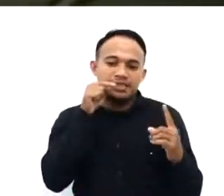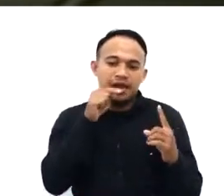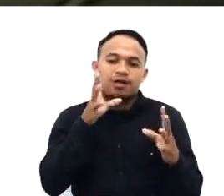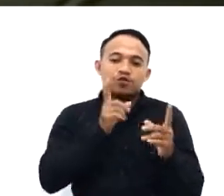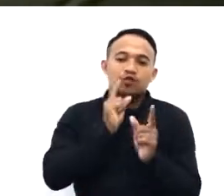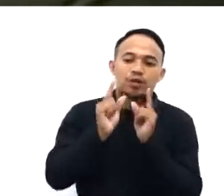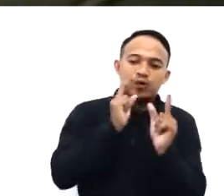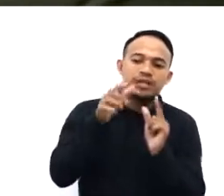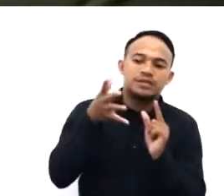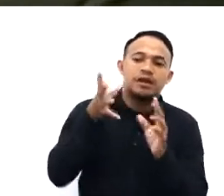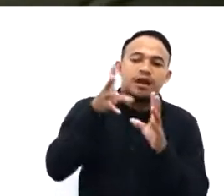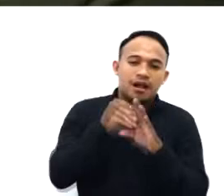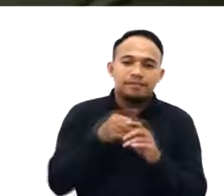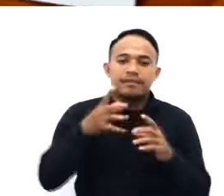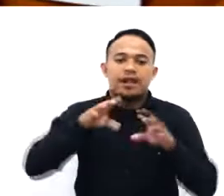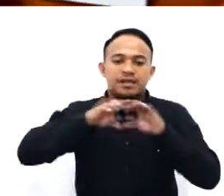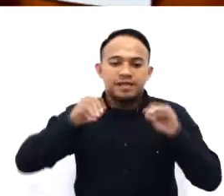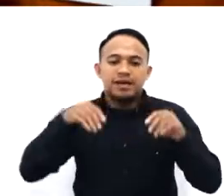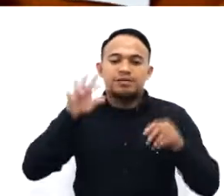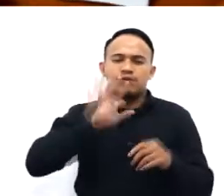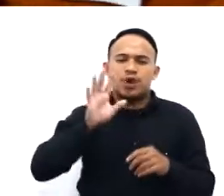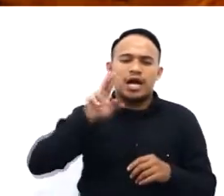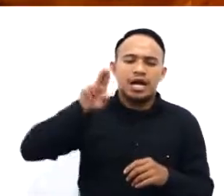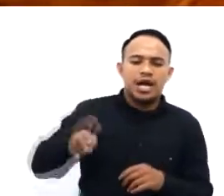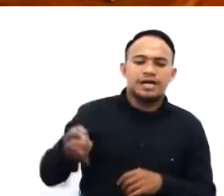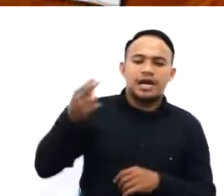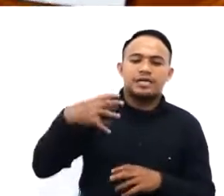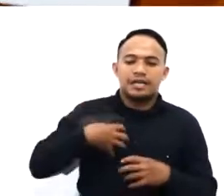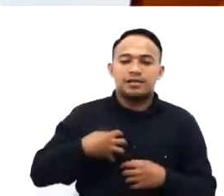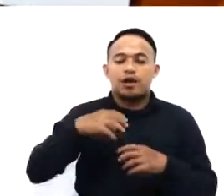kinerja bagi ASN yang belum divaksin.